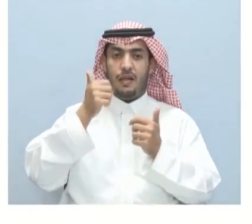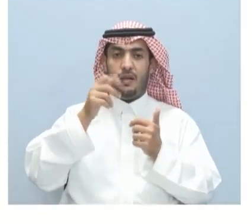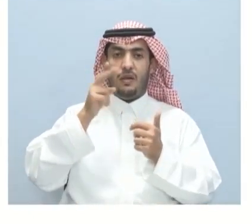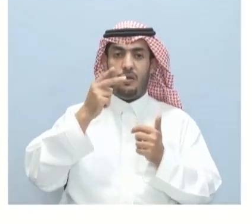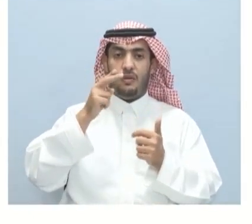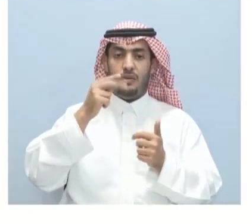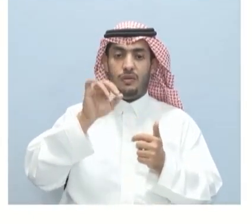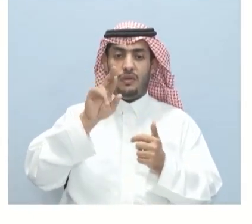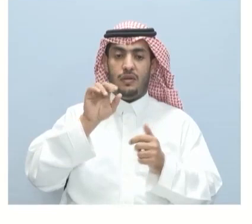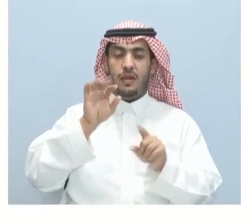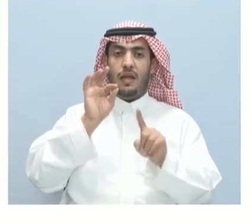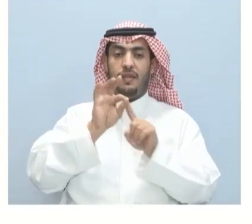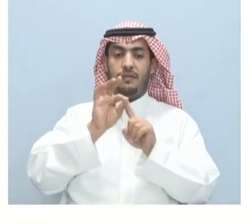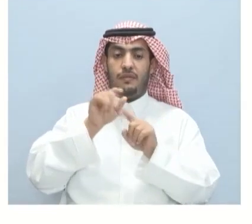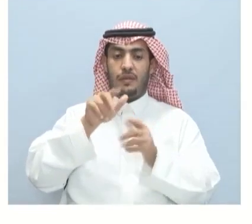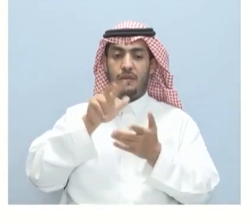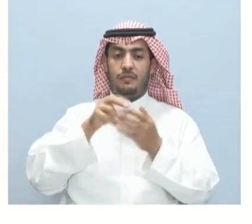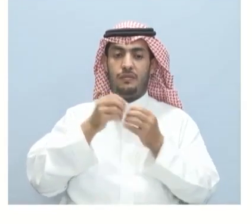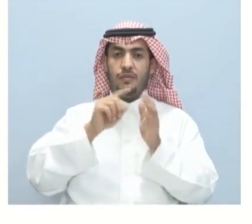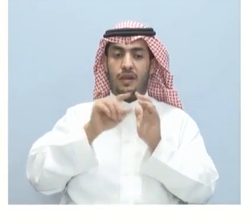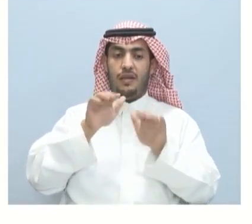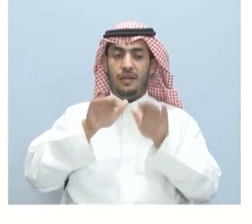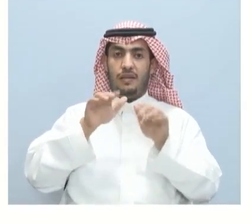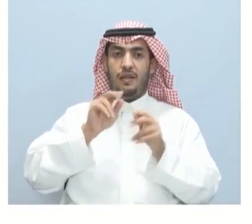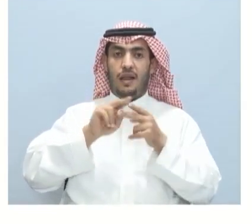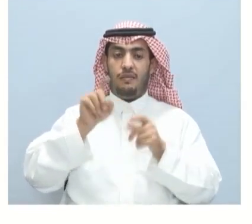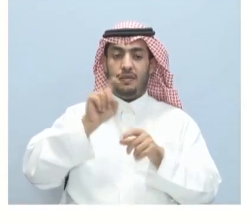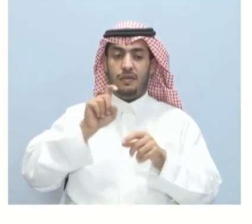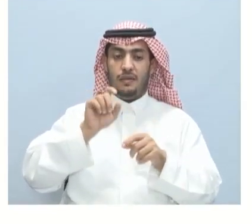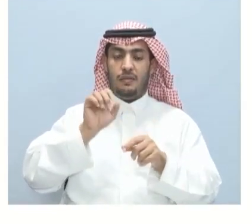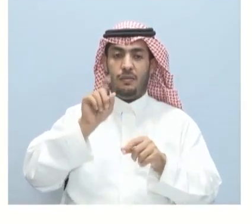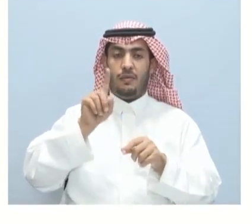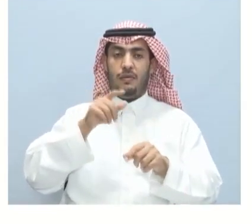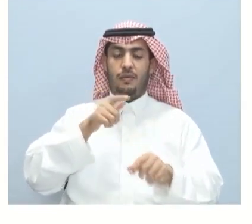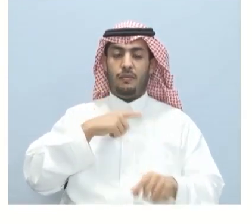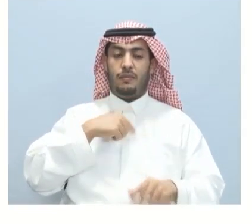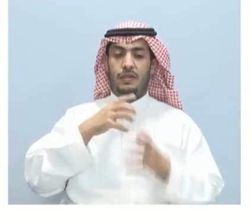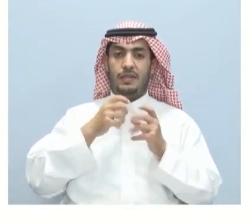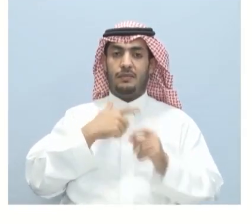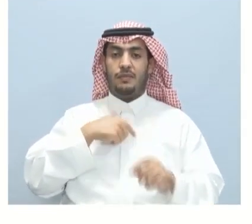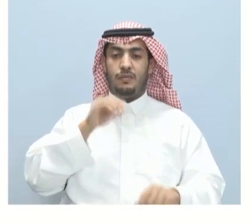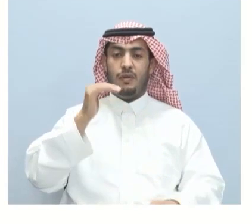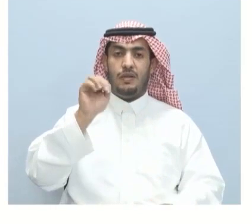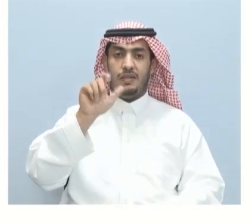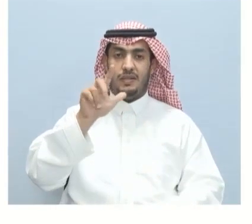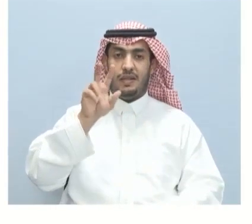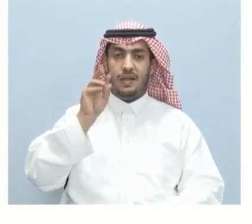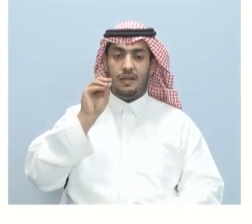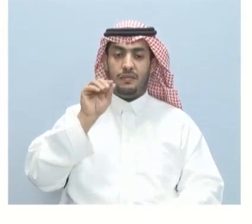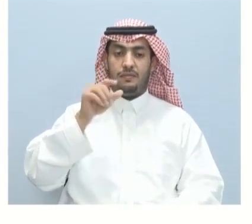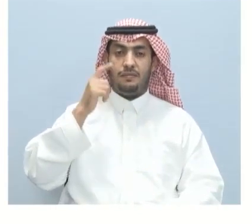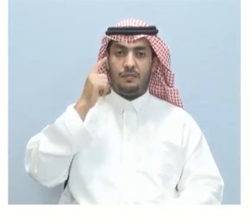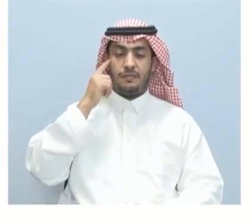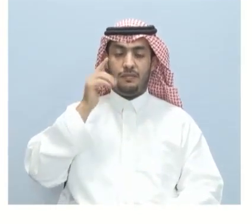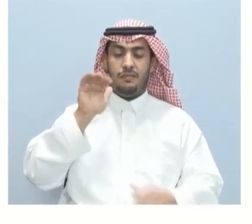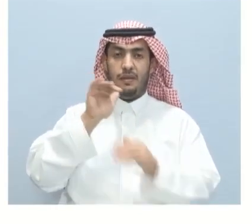العزوم اهداف درسي ان نطبق شرطه التزان على حل المسائل اهم مفرداتي المحصله دعونا نتذكر